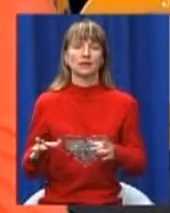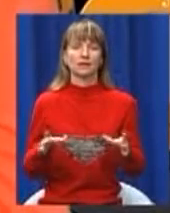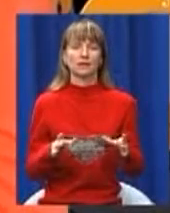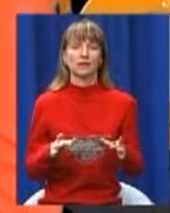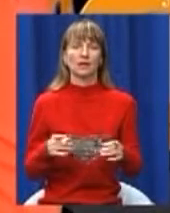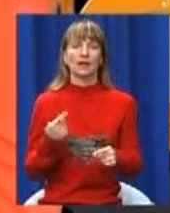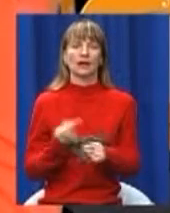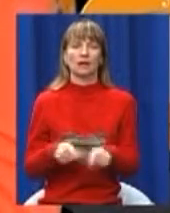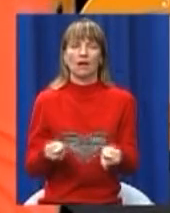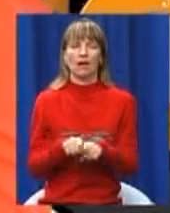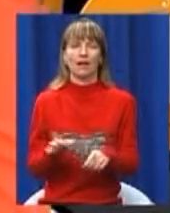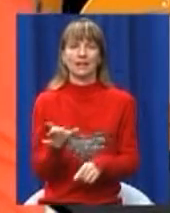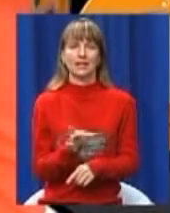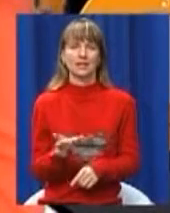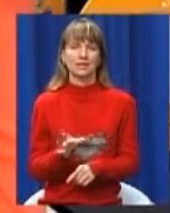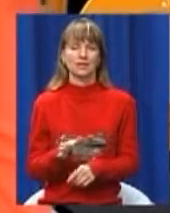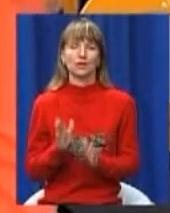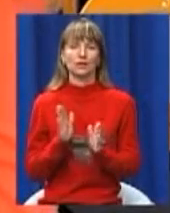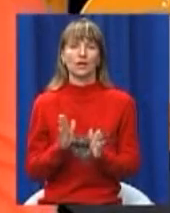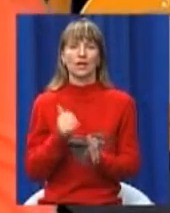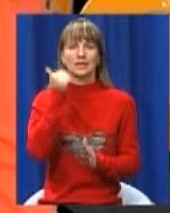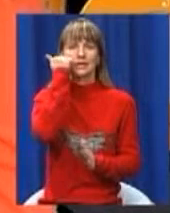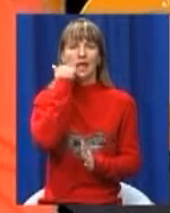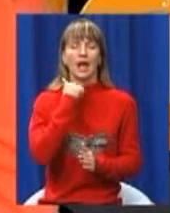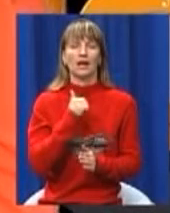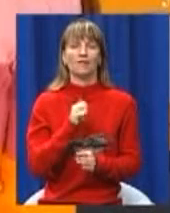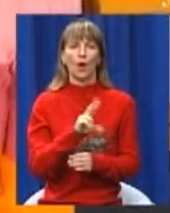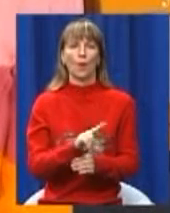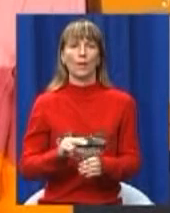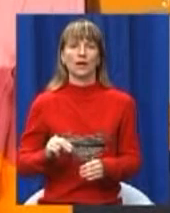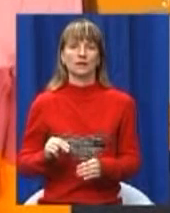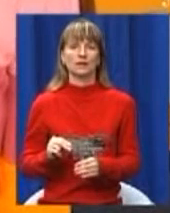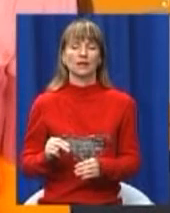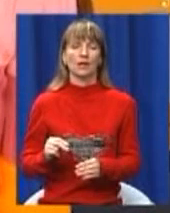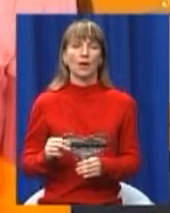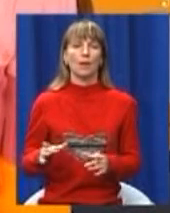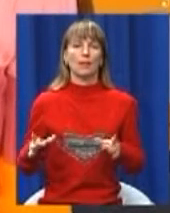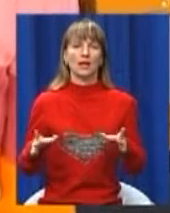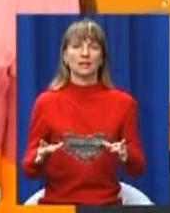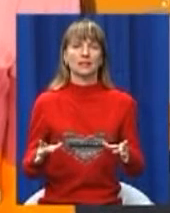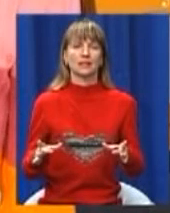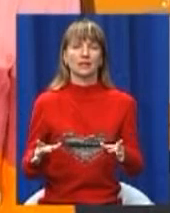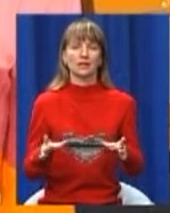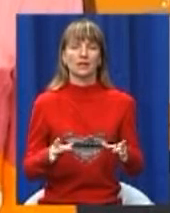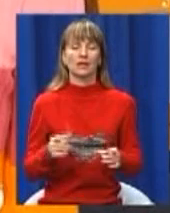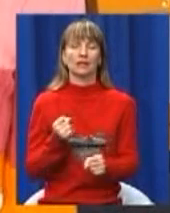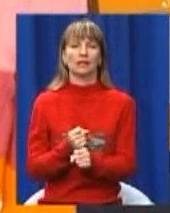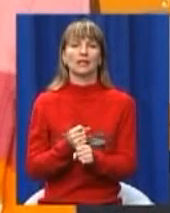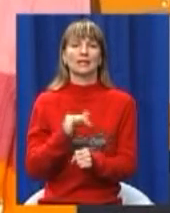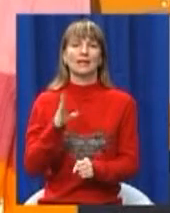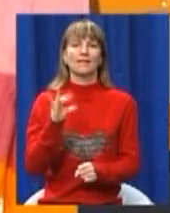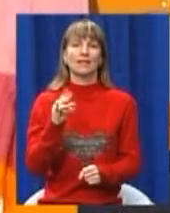Пластинка – это как диски, только более старого образца. Пластинки делаются из